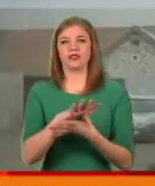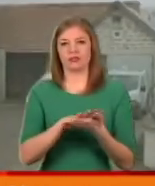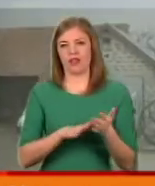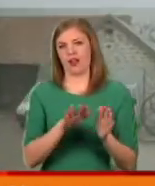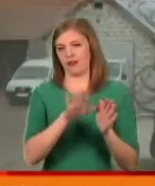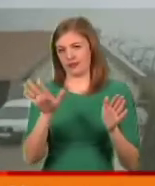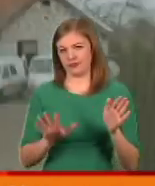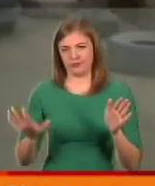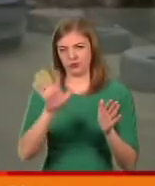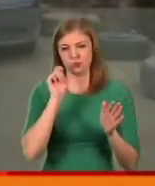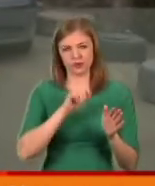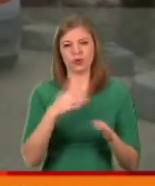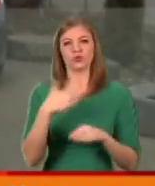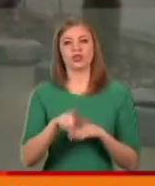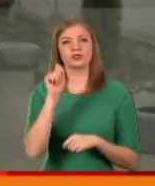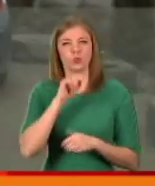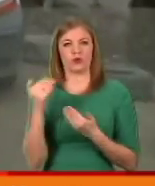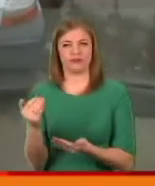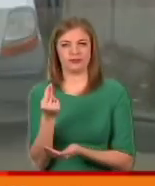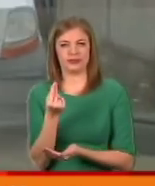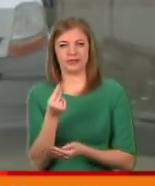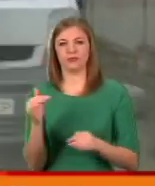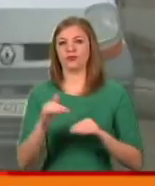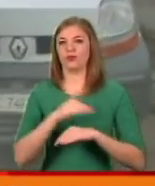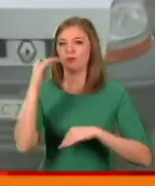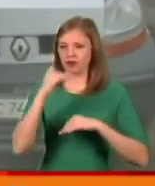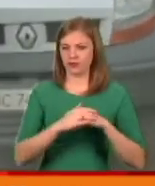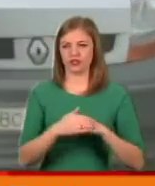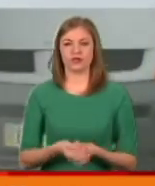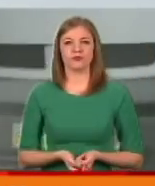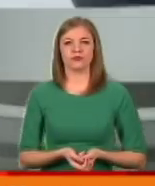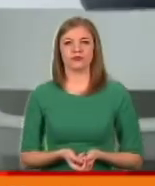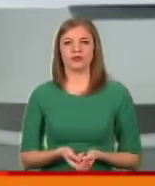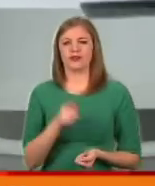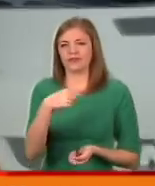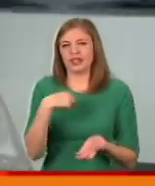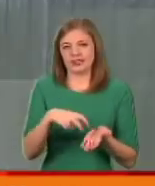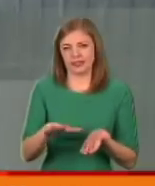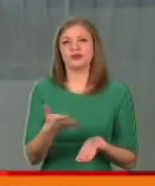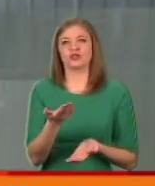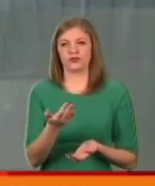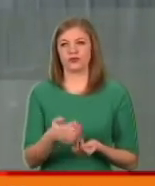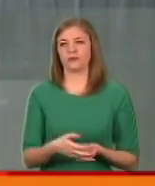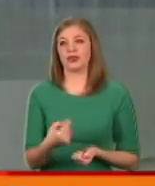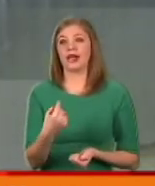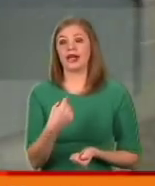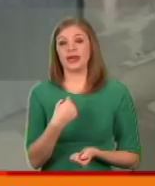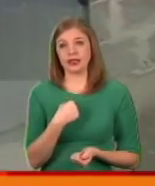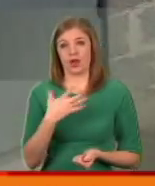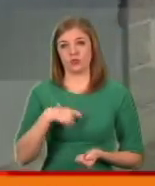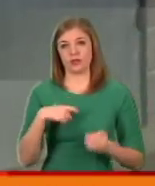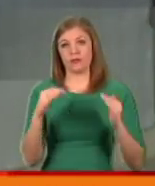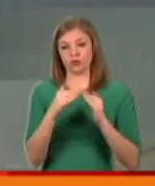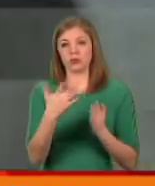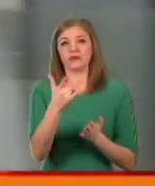від кордону. І вже за українськими цінами. Добрий вечір, Табит. Ви так не бійтеся, що ви? Я з себе вдома, яке